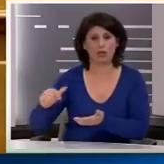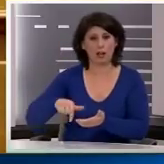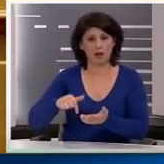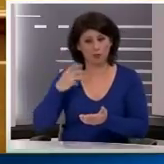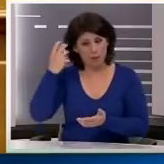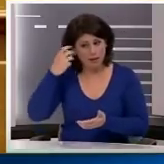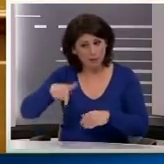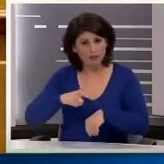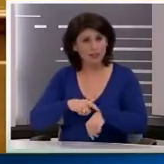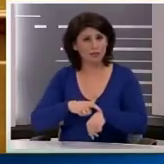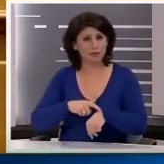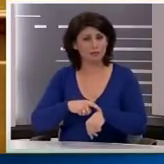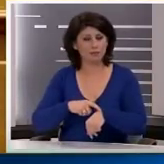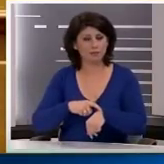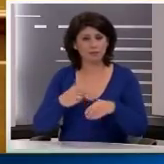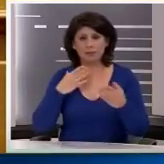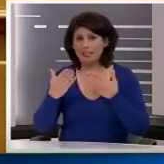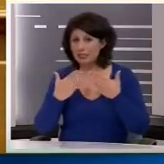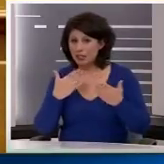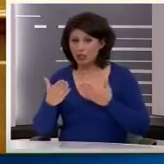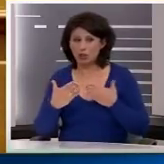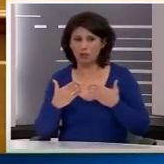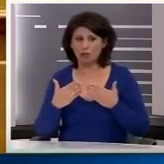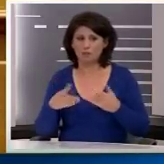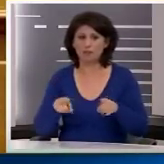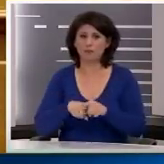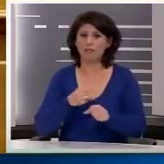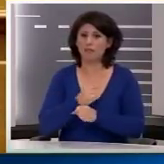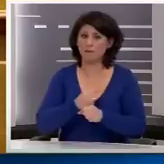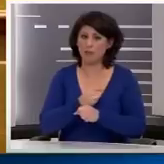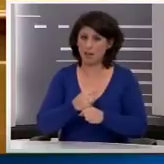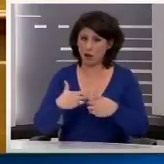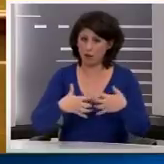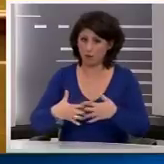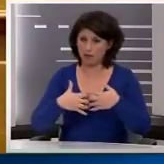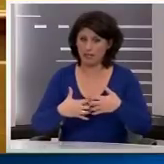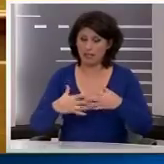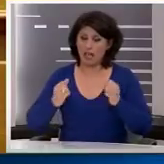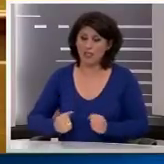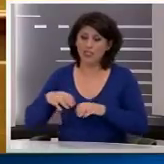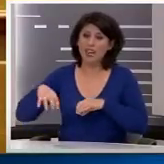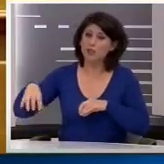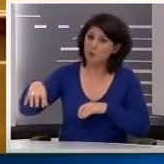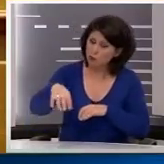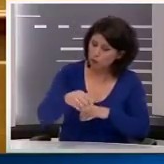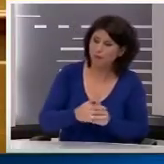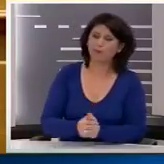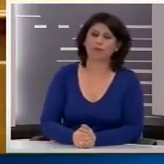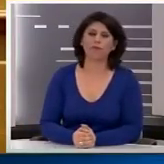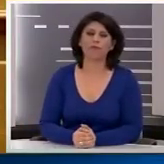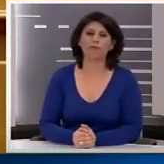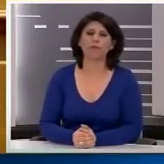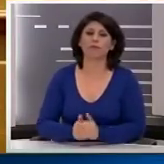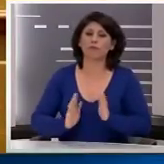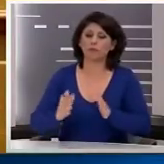μελετάμε σε συνεννόηση και με τη φαρμακοβιομηχανία και με τους θεσμούς είναι να πάμε σε